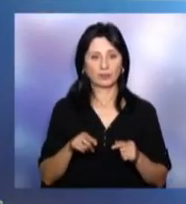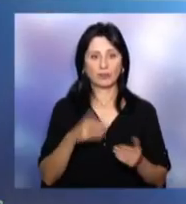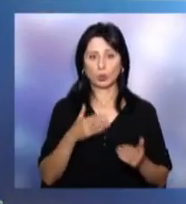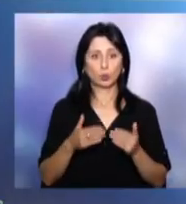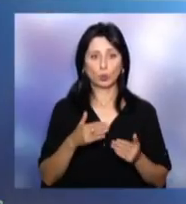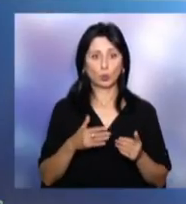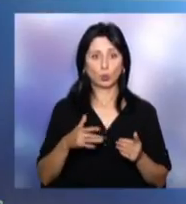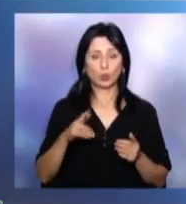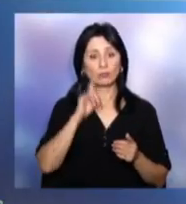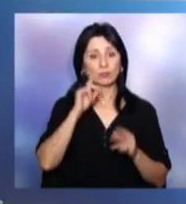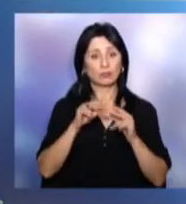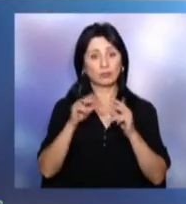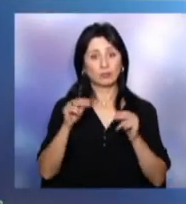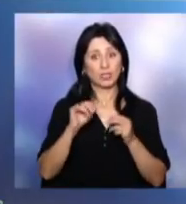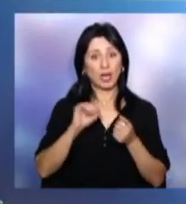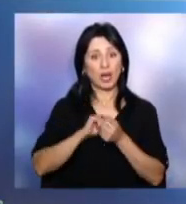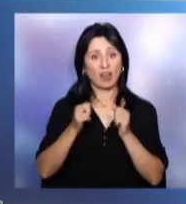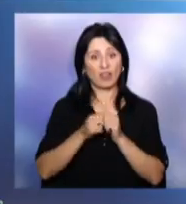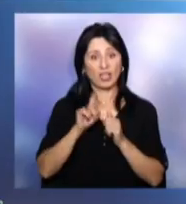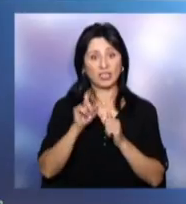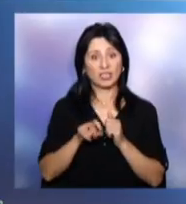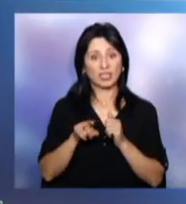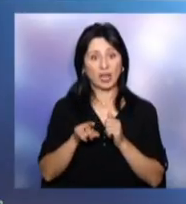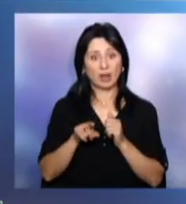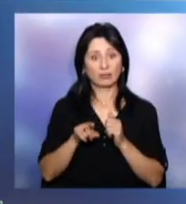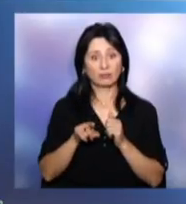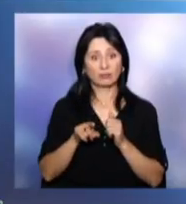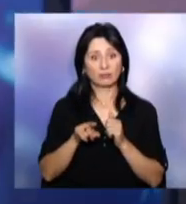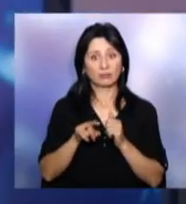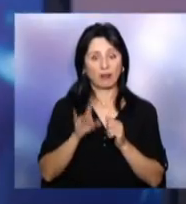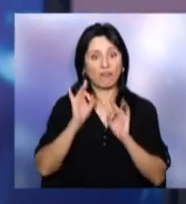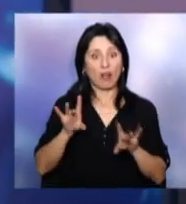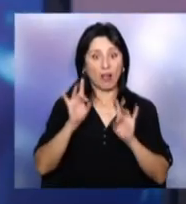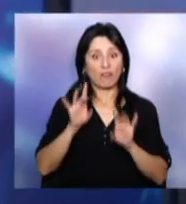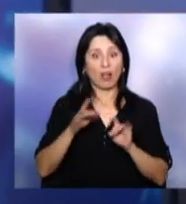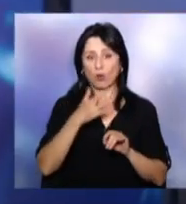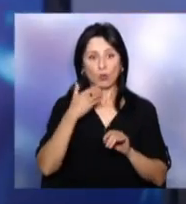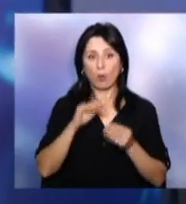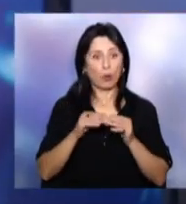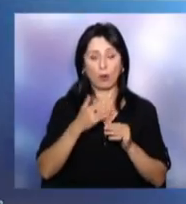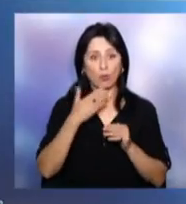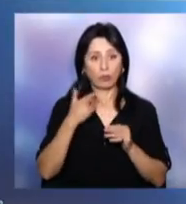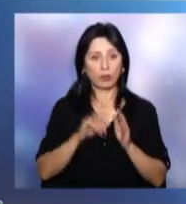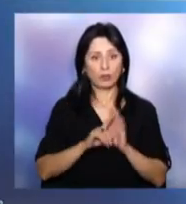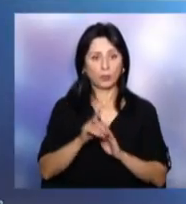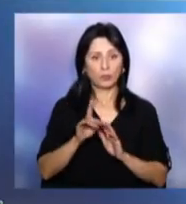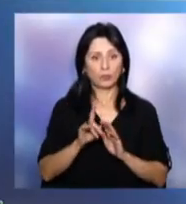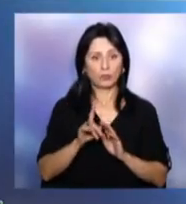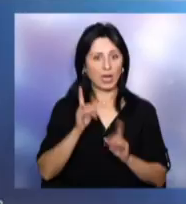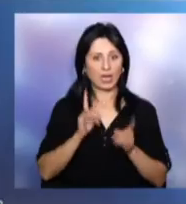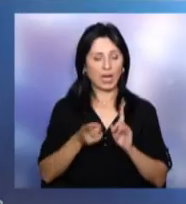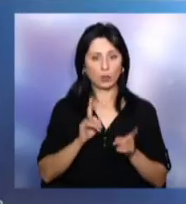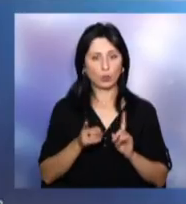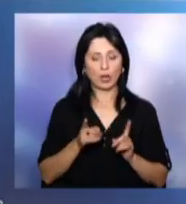აი ნაღვლის ბუშტის კენჭების გამო თუ ის შეტევით ტკივილებს არ იძლევა თუ პრობლემებს არ ქმნის და